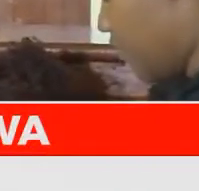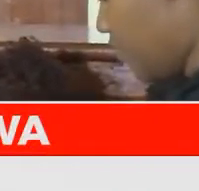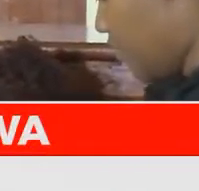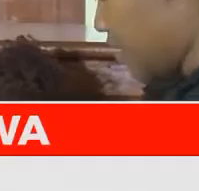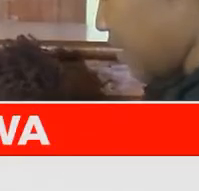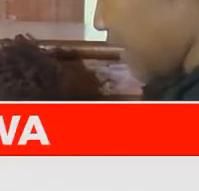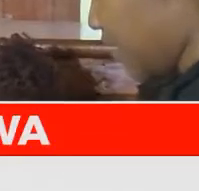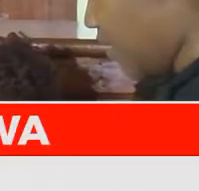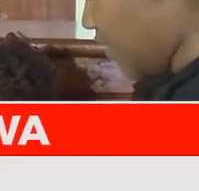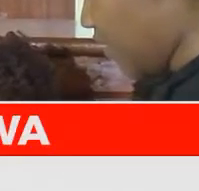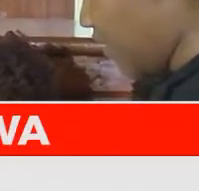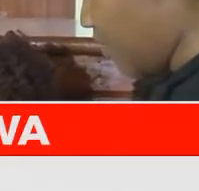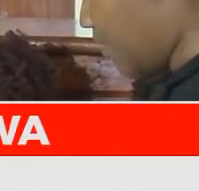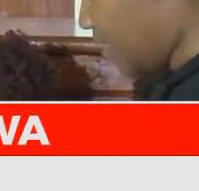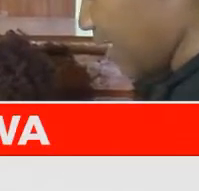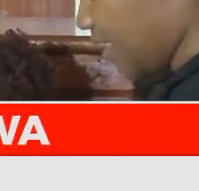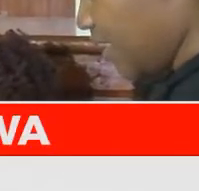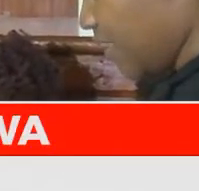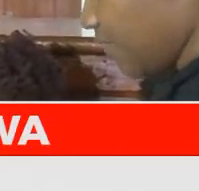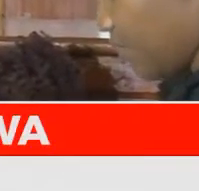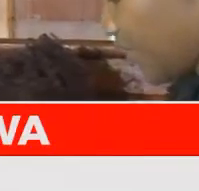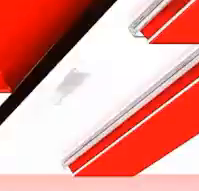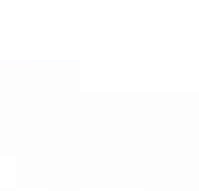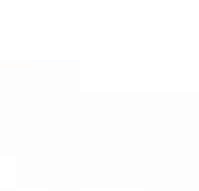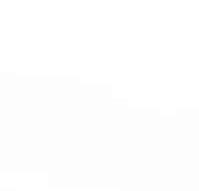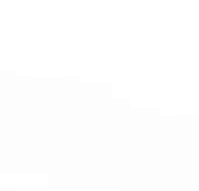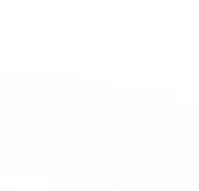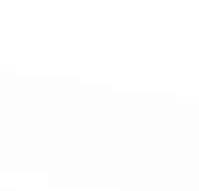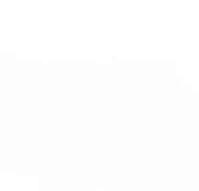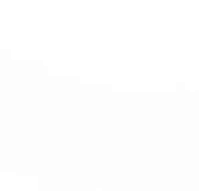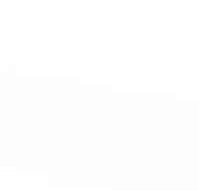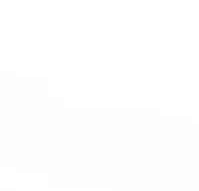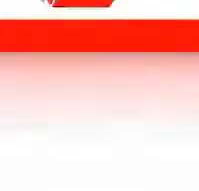Wakurugenzi wa kampuni ya Keroche waachiliwa kwa dhamana.